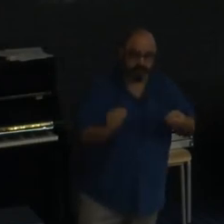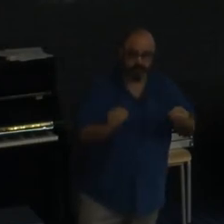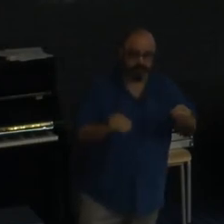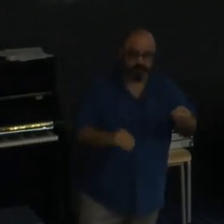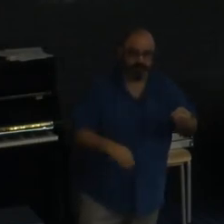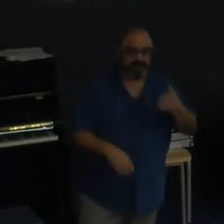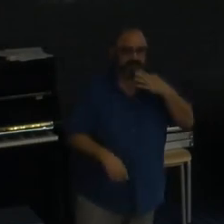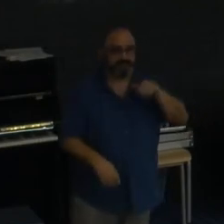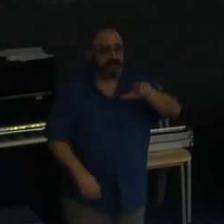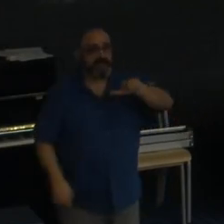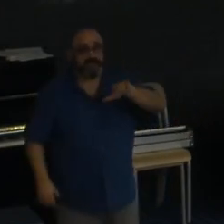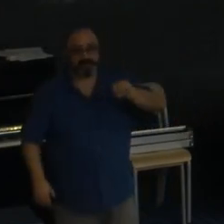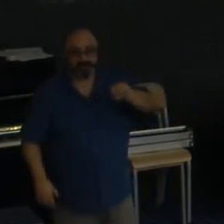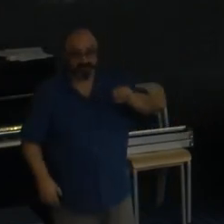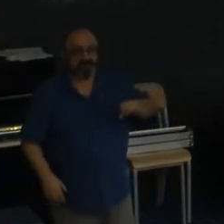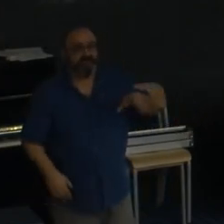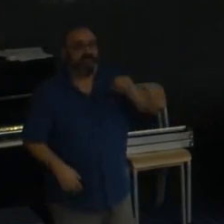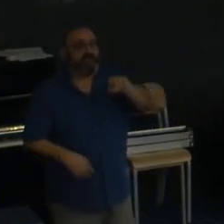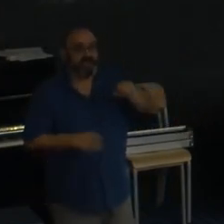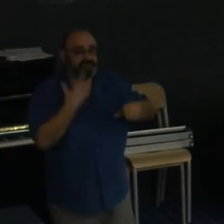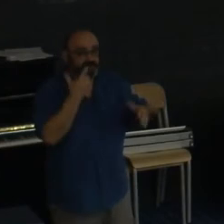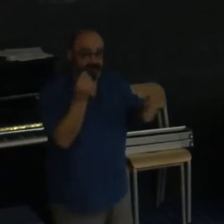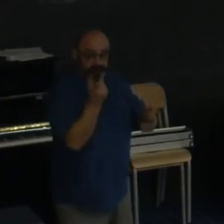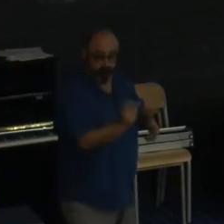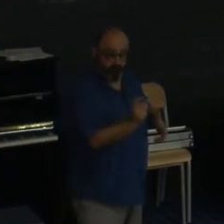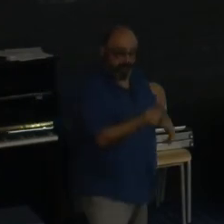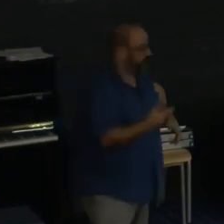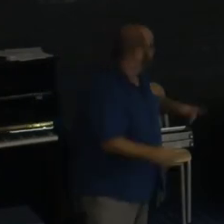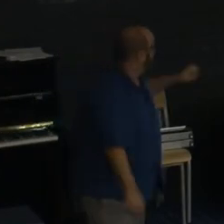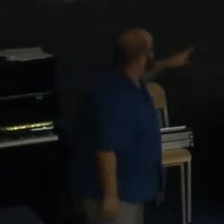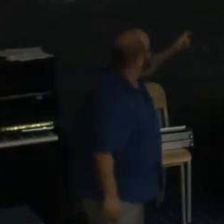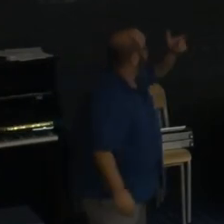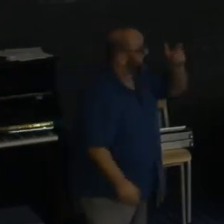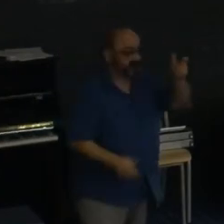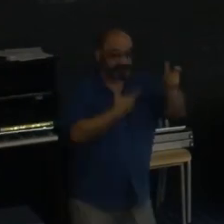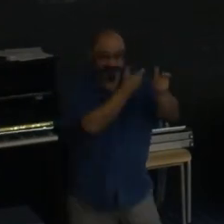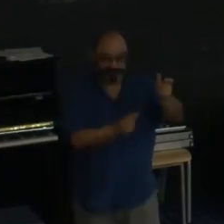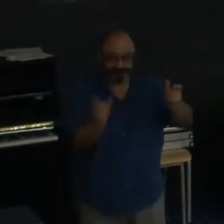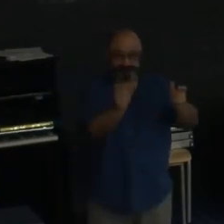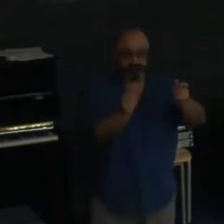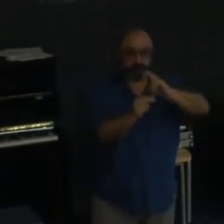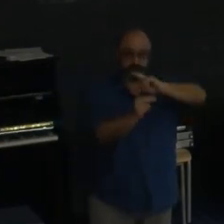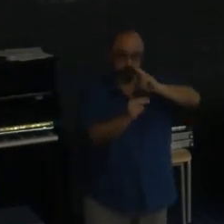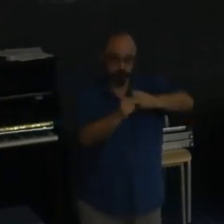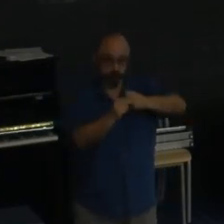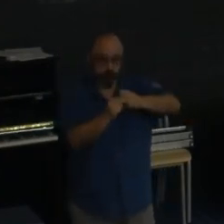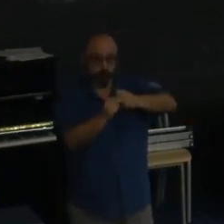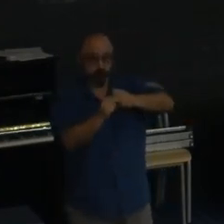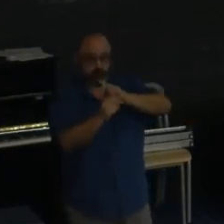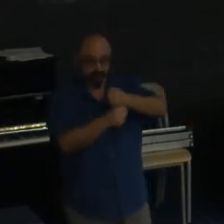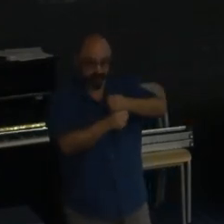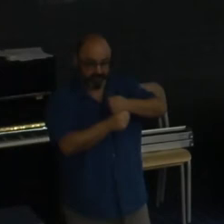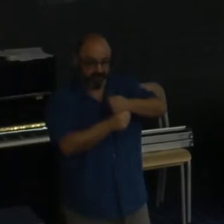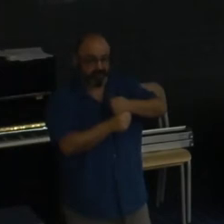commandes s'appellent des alias, simplement. Elles sont définies avec le mot-clé alias. À gauche, on donne le nom de l'argument, de la commande,